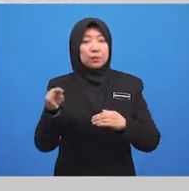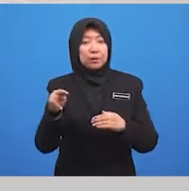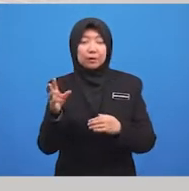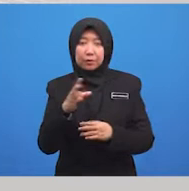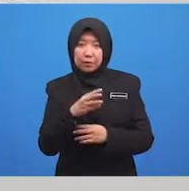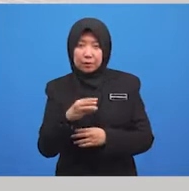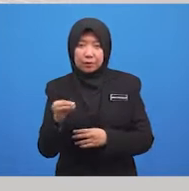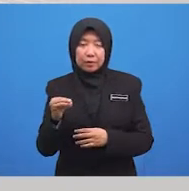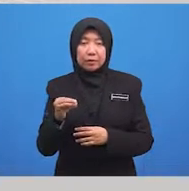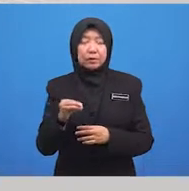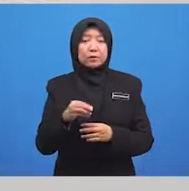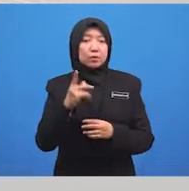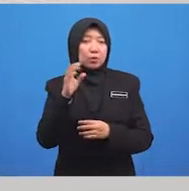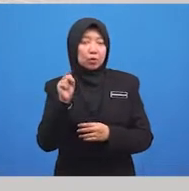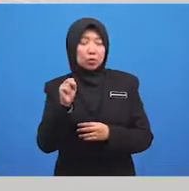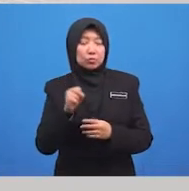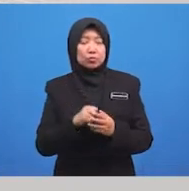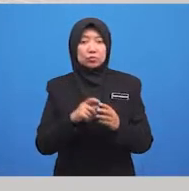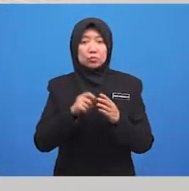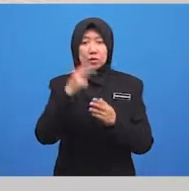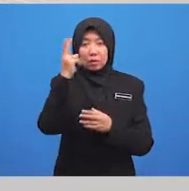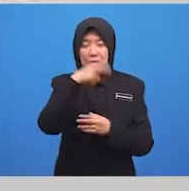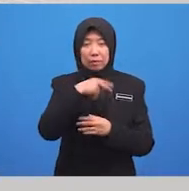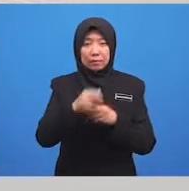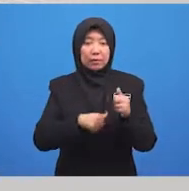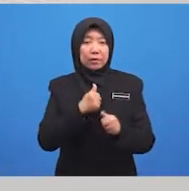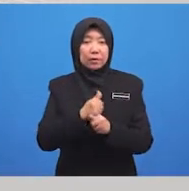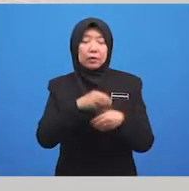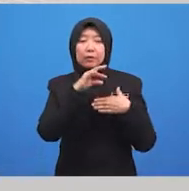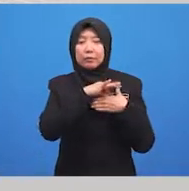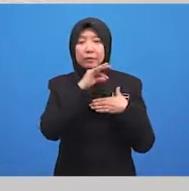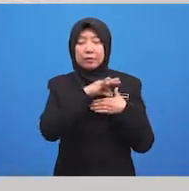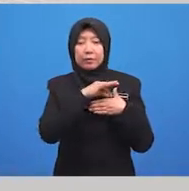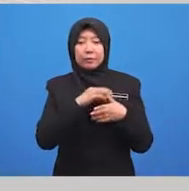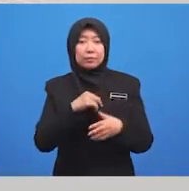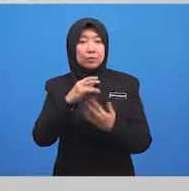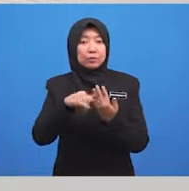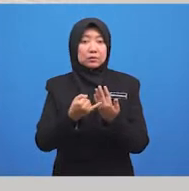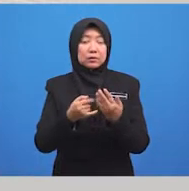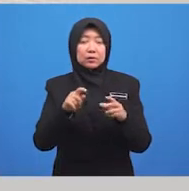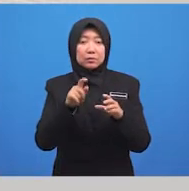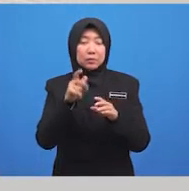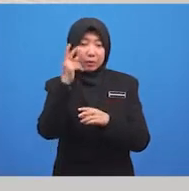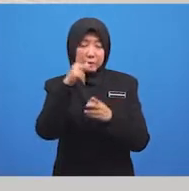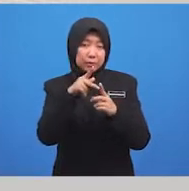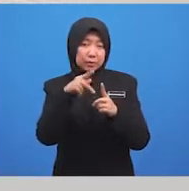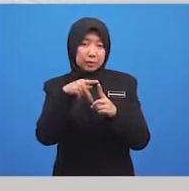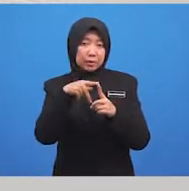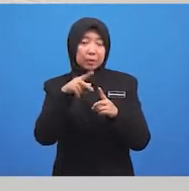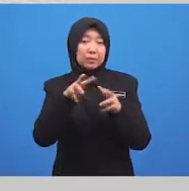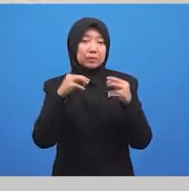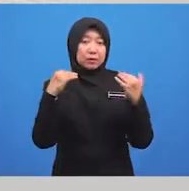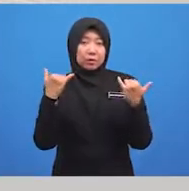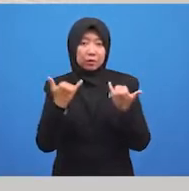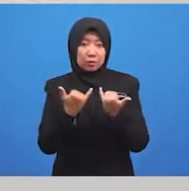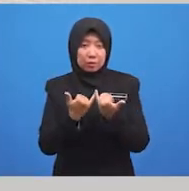mengenal pasti kos terhadap alam sekitar serta faedah projek kepada masyarakat. EIA